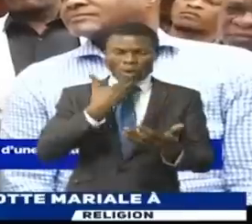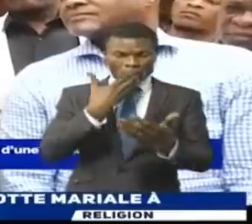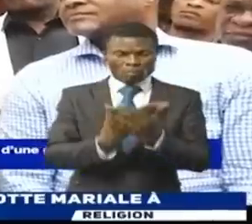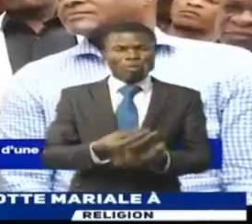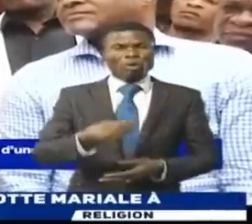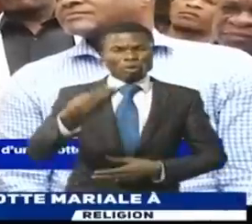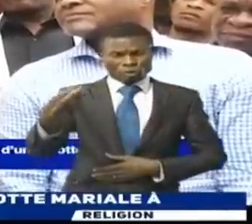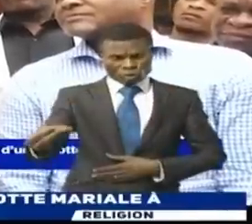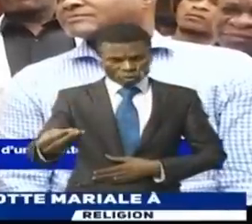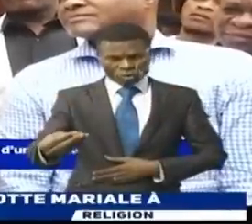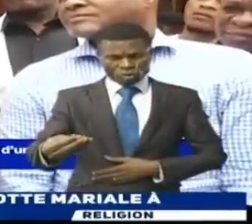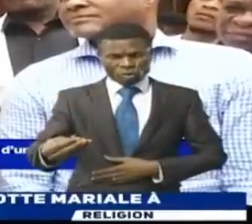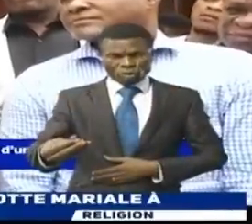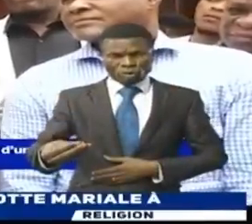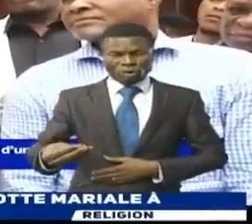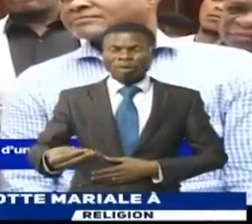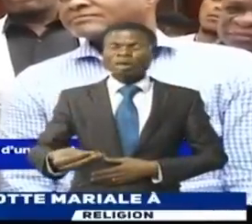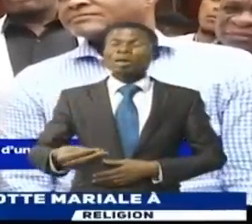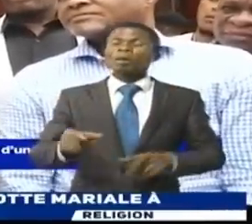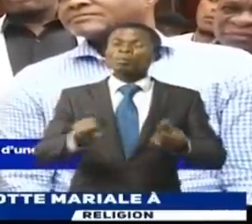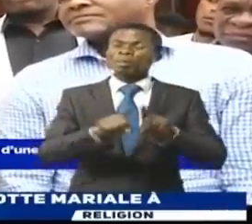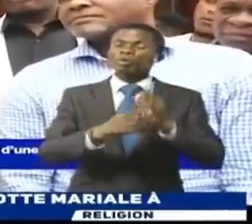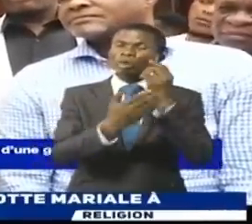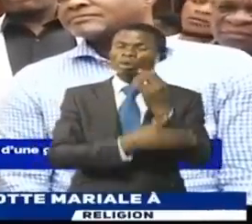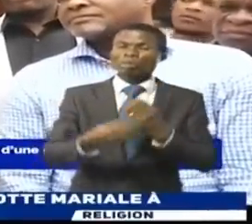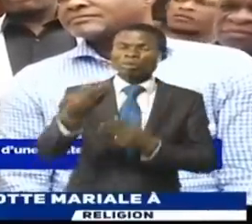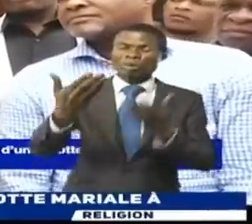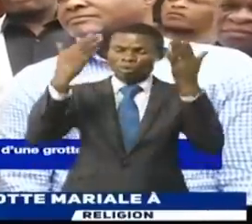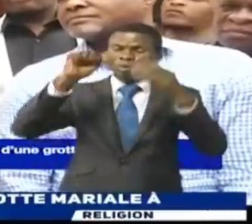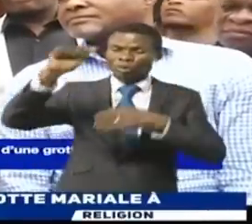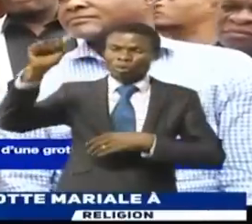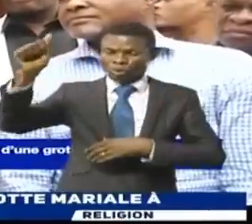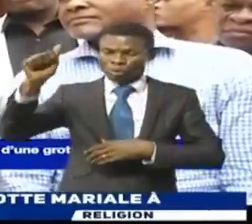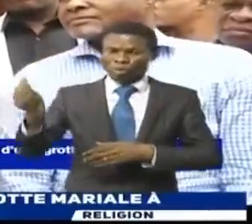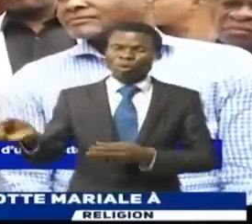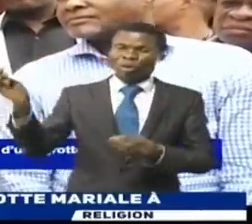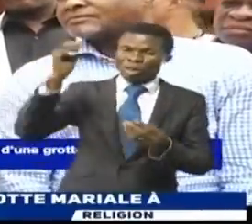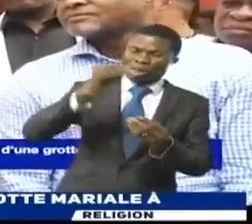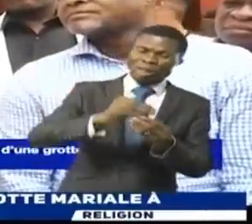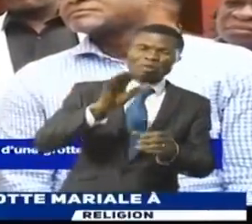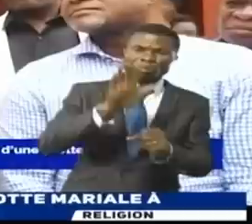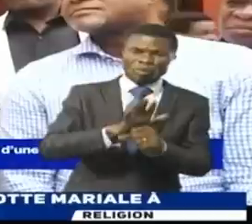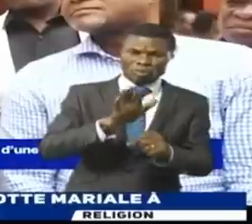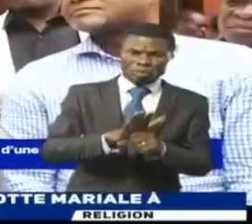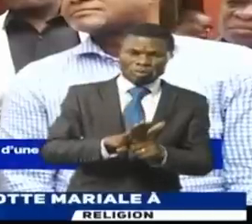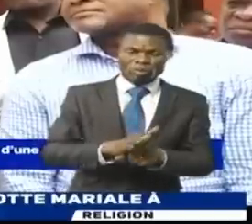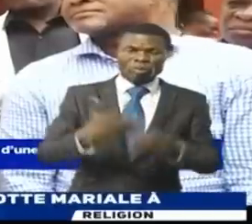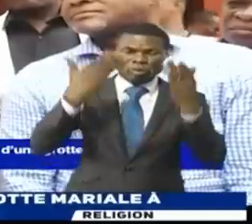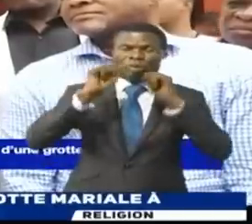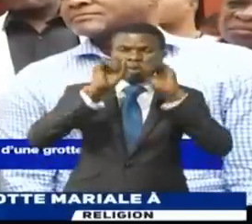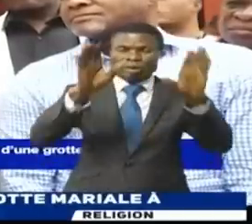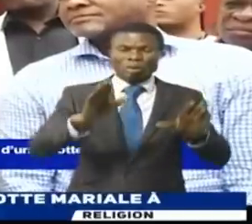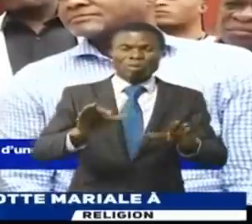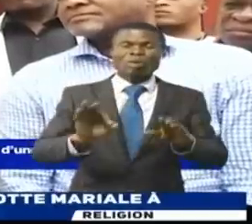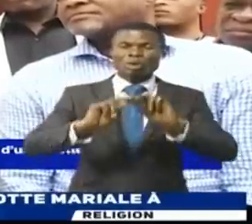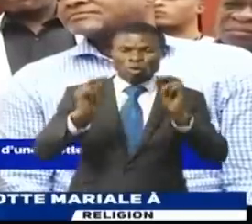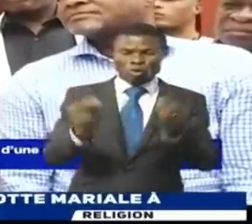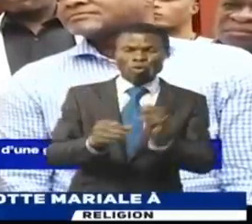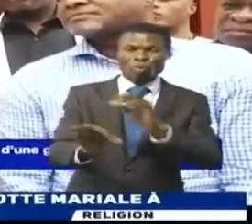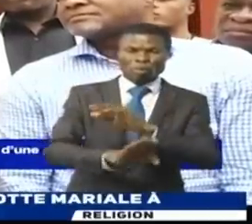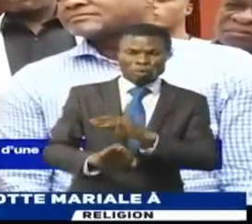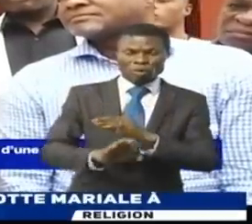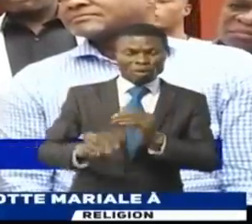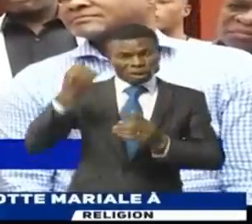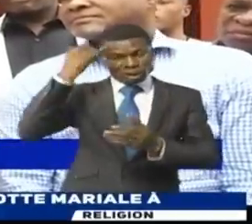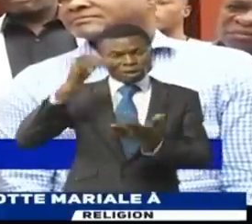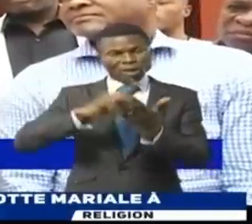bon cœur, il a fait un geste pour Dieu. Que Dieu lui-même puisse le rendre en centuple, que Dieu bénisse sa fondation, les